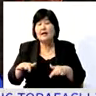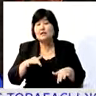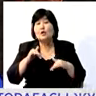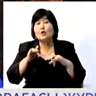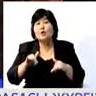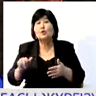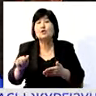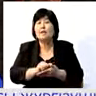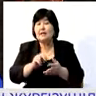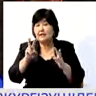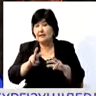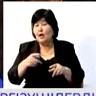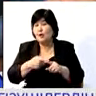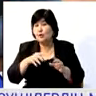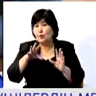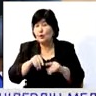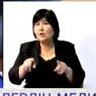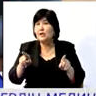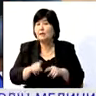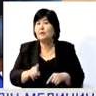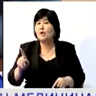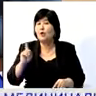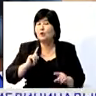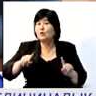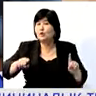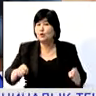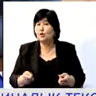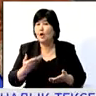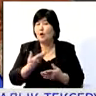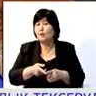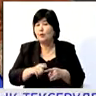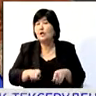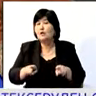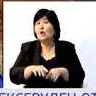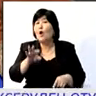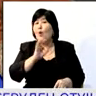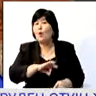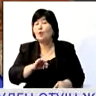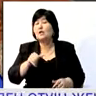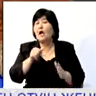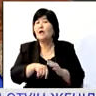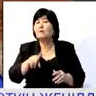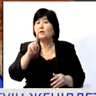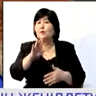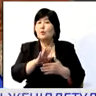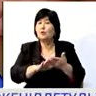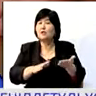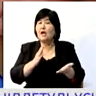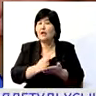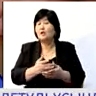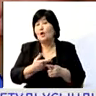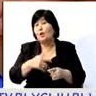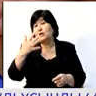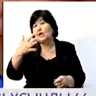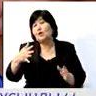жүргізу материалдарын қарайды. Соның ішінде күдіктіні күзетпен ұстау түріндегі бұлтартпау шарасын қолдану бойынша 61 өтініш хат келіп түссе,